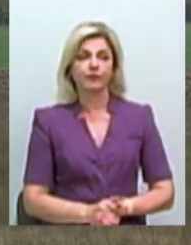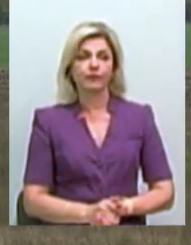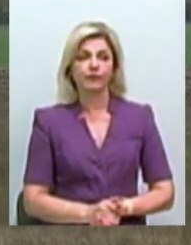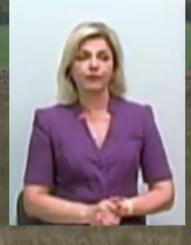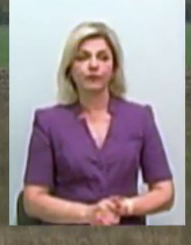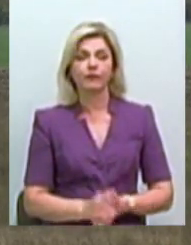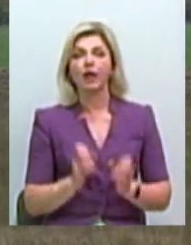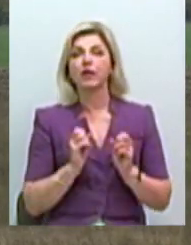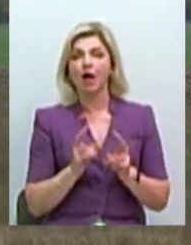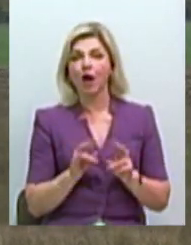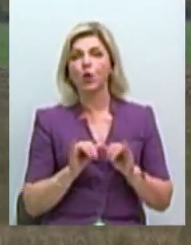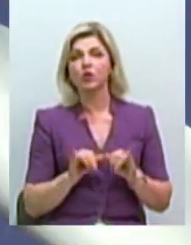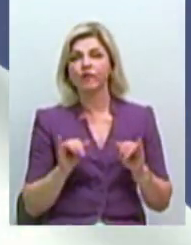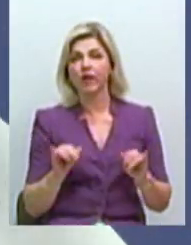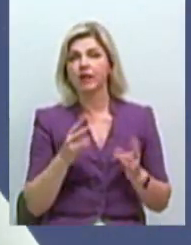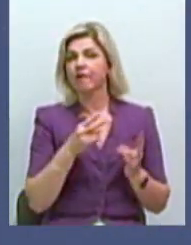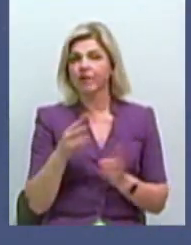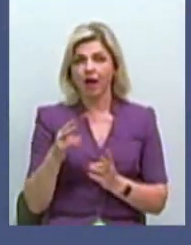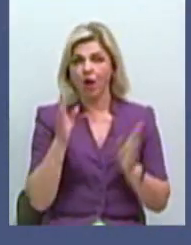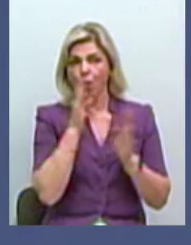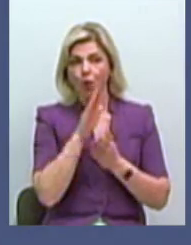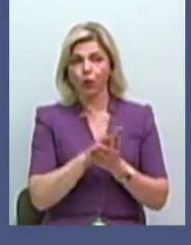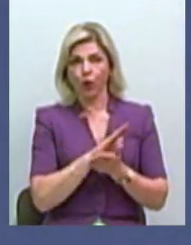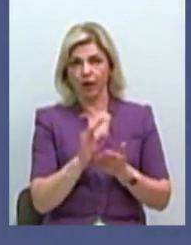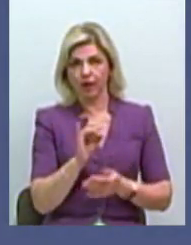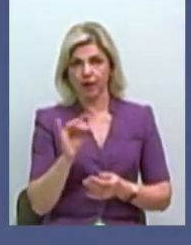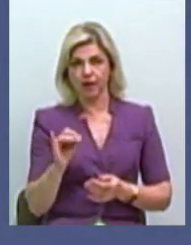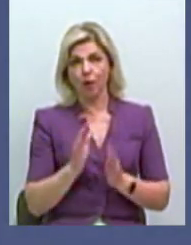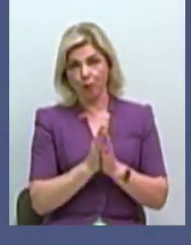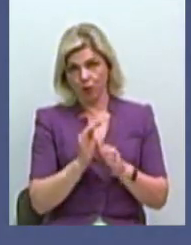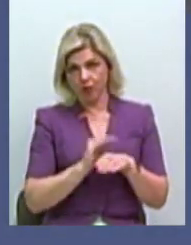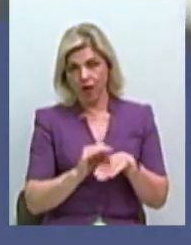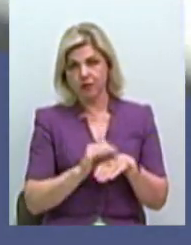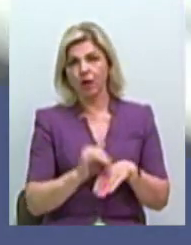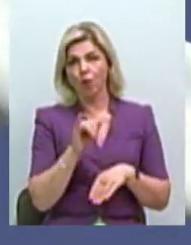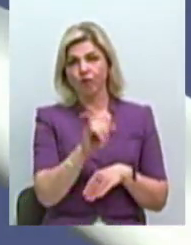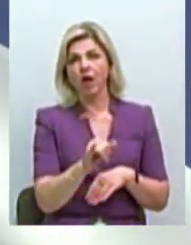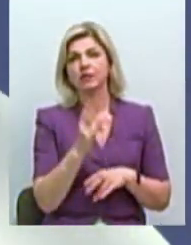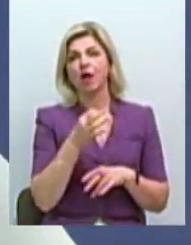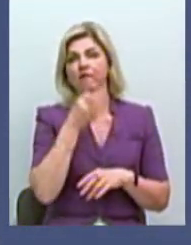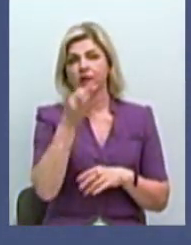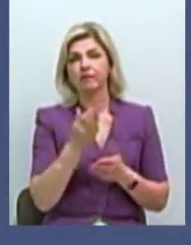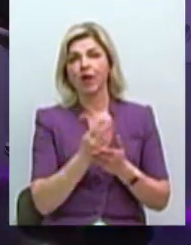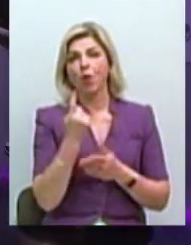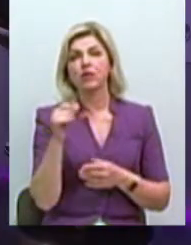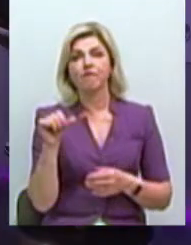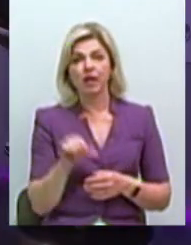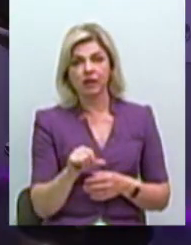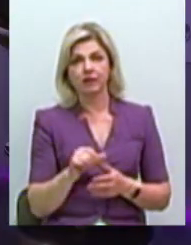Отже, як розвиватися, не шкодячи екології? Будь ласка, у вас на відповідь є одна хвилина.